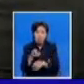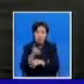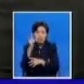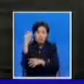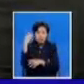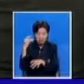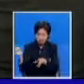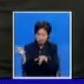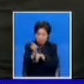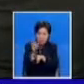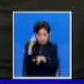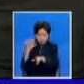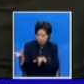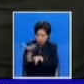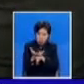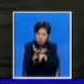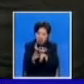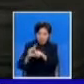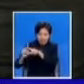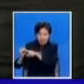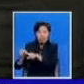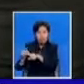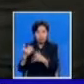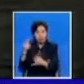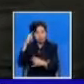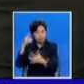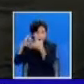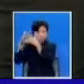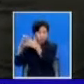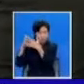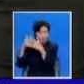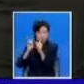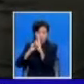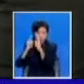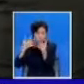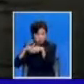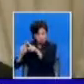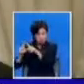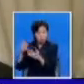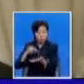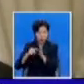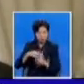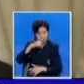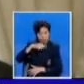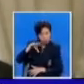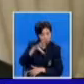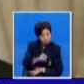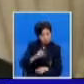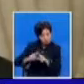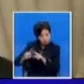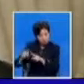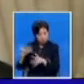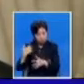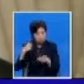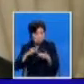ประสานงานกับทางสหรัฐก็มีการวิพากษ์วิจารณ์ไปต่างๆนานาว่าเราจะเป็นการชักศึกเข้าบ้านหรือเปล่าเราไปจับตรงนี้ตรงนั้นมันจะทำให้ประเทศ คือ